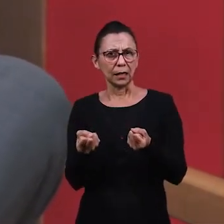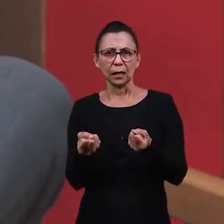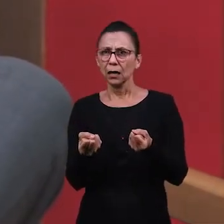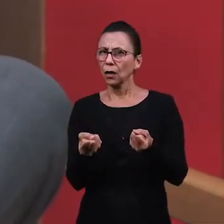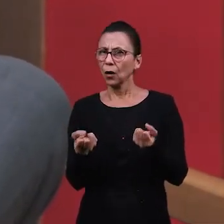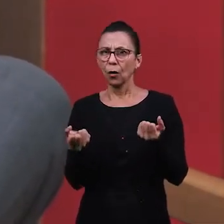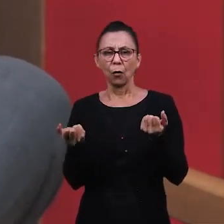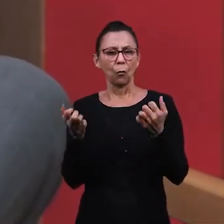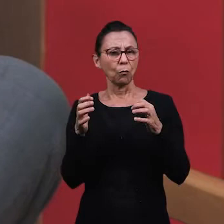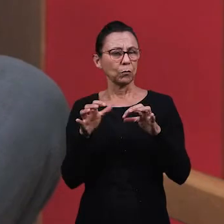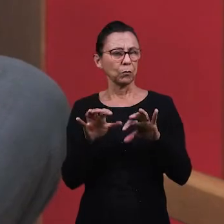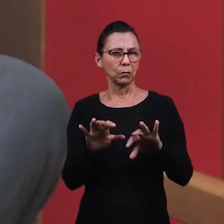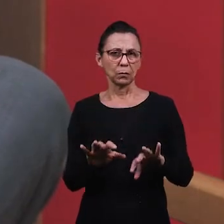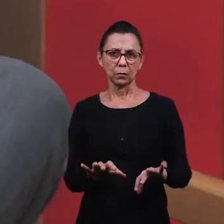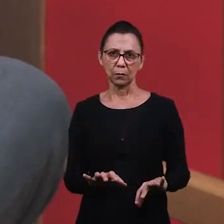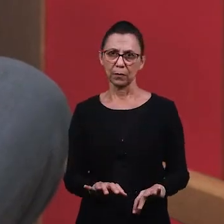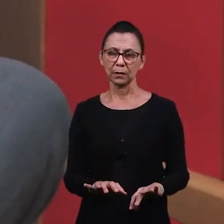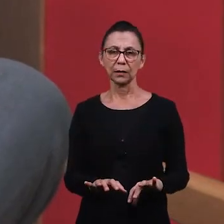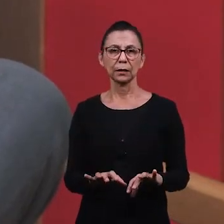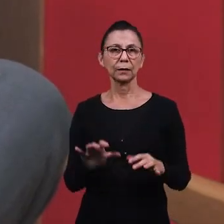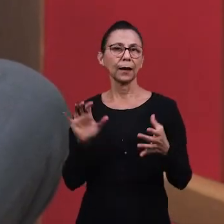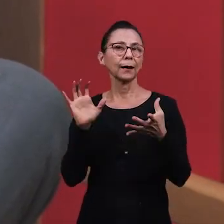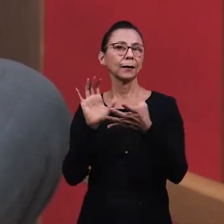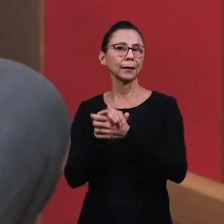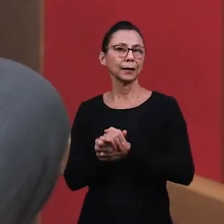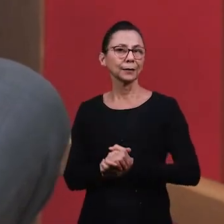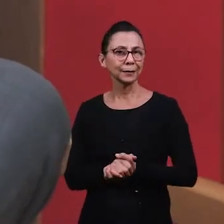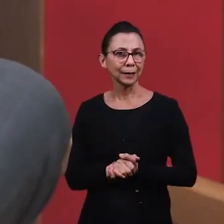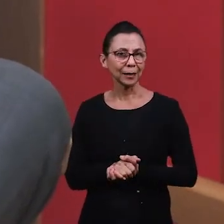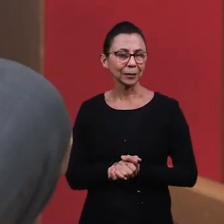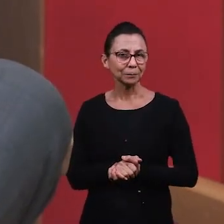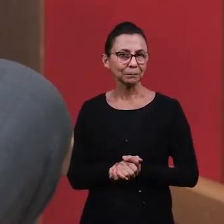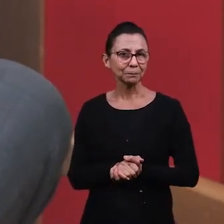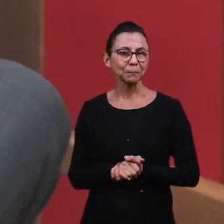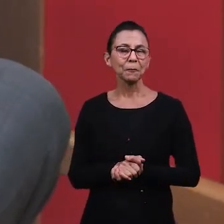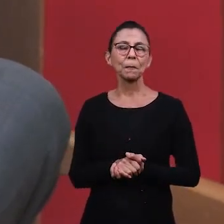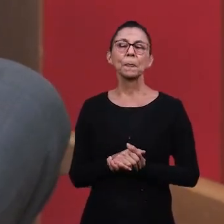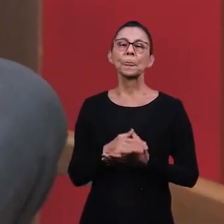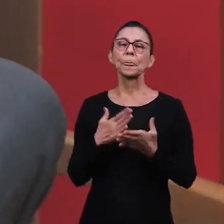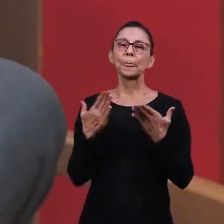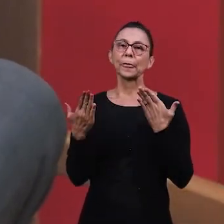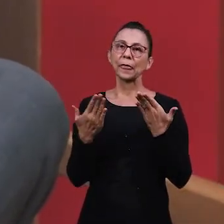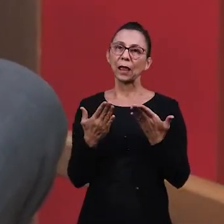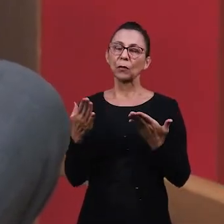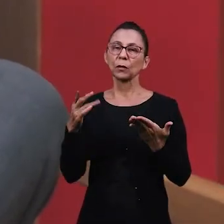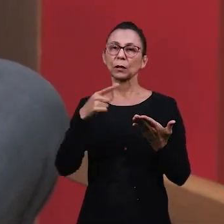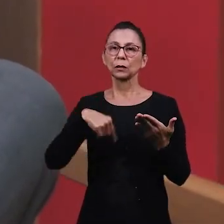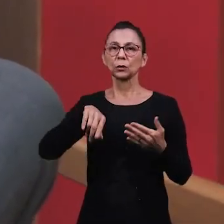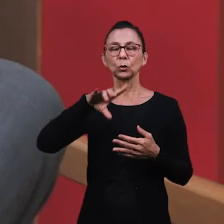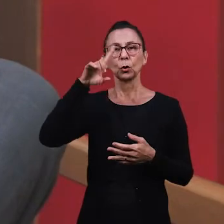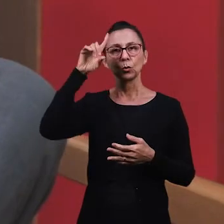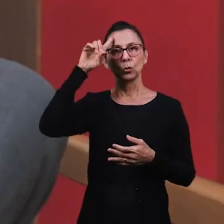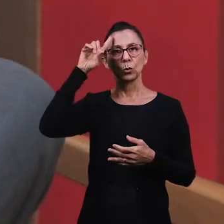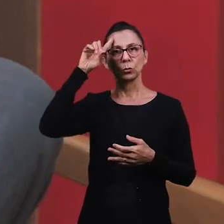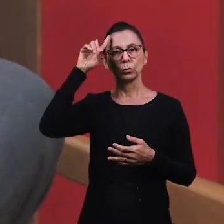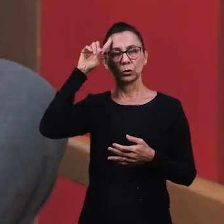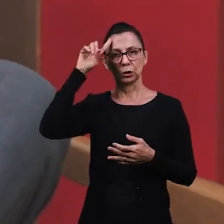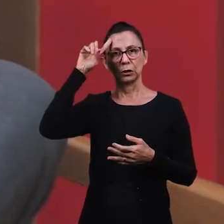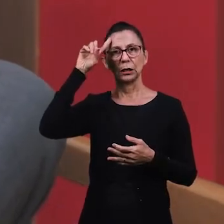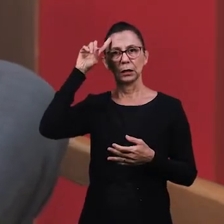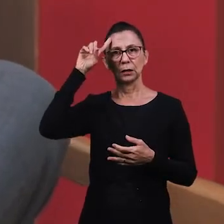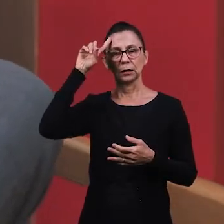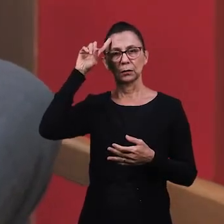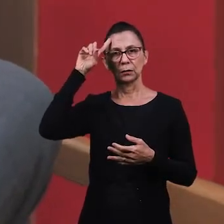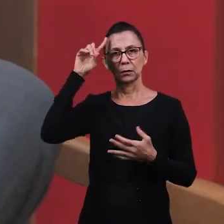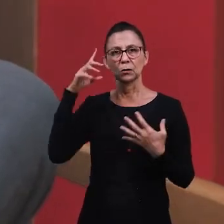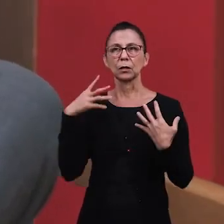comme ce jeune homme comme mon fiancé. Que c'est la décision que l'homme doit prendre tous les jours. Tous les jours, je dois comparaître devant